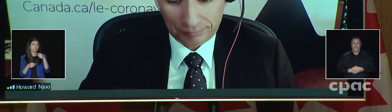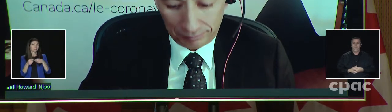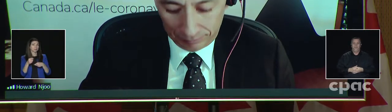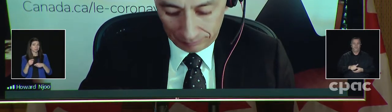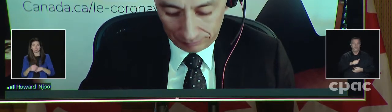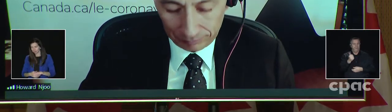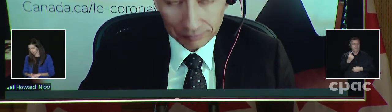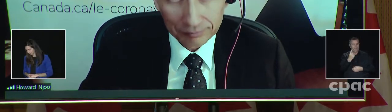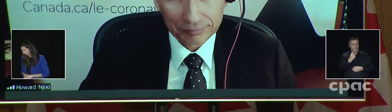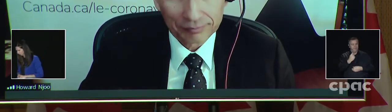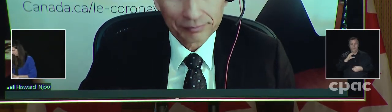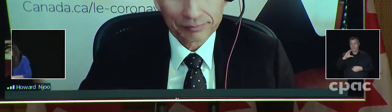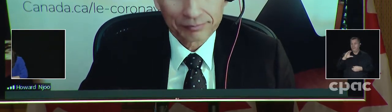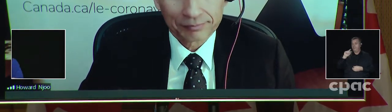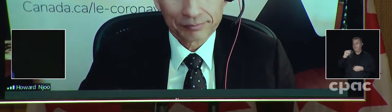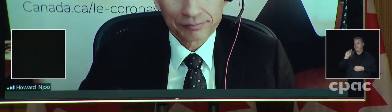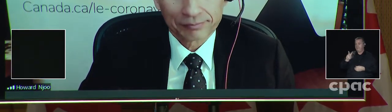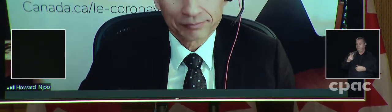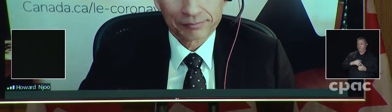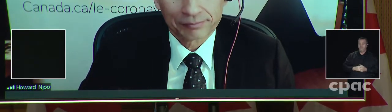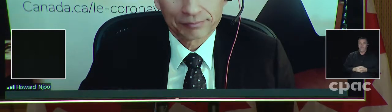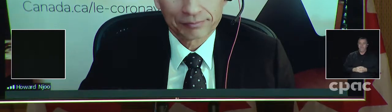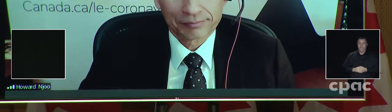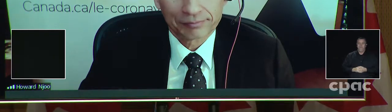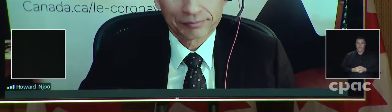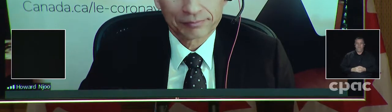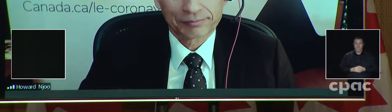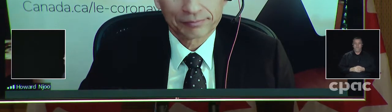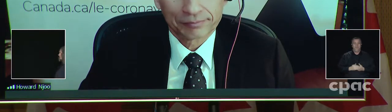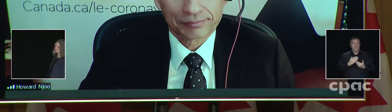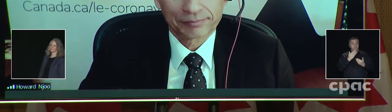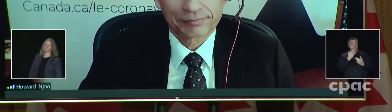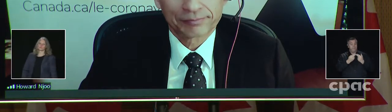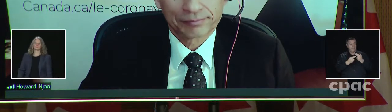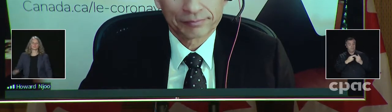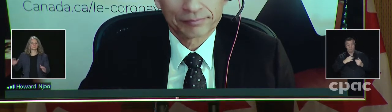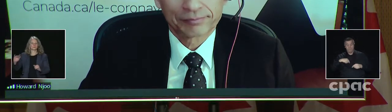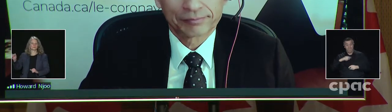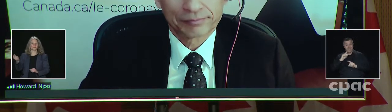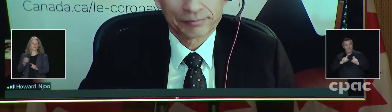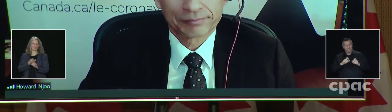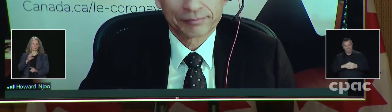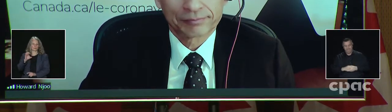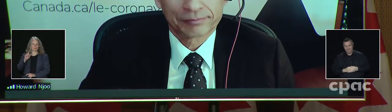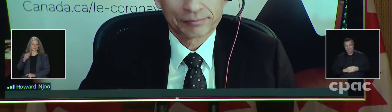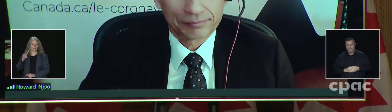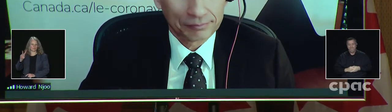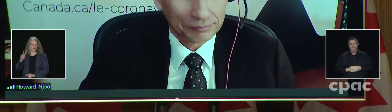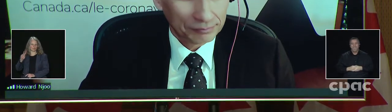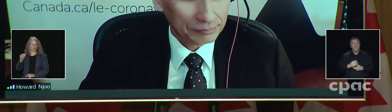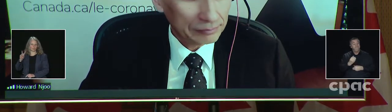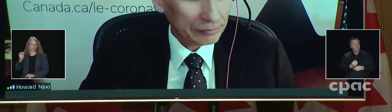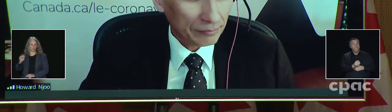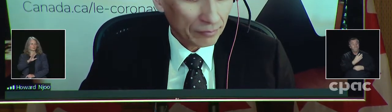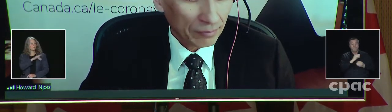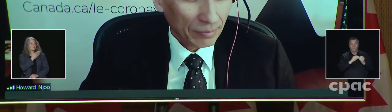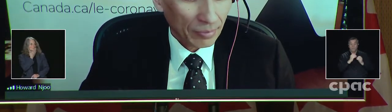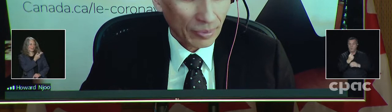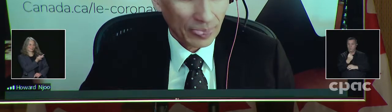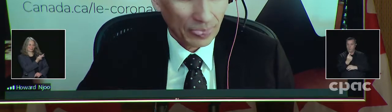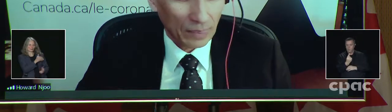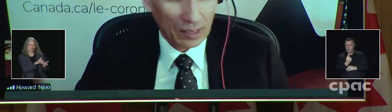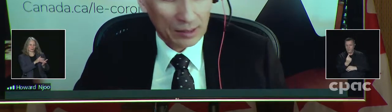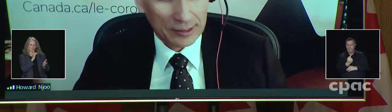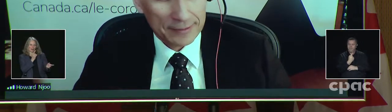CTV. Thanks, doctors, for taking our questions. On slide 11, it shows that if vaccinations are offered